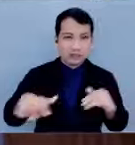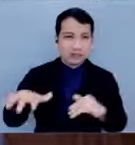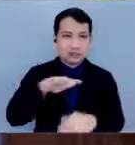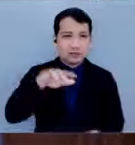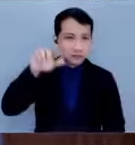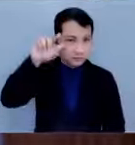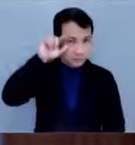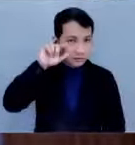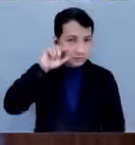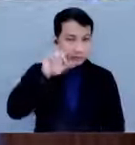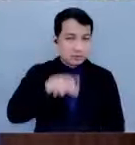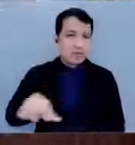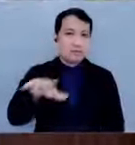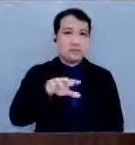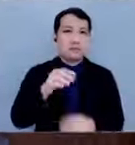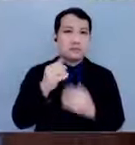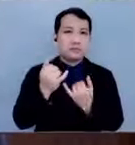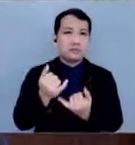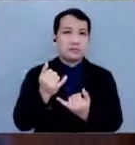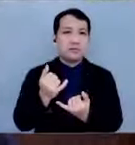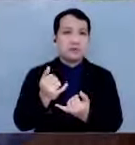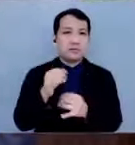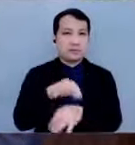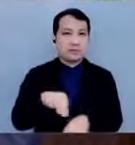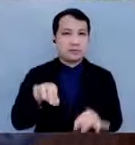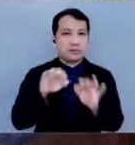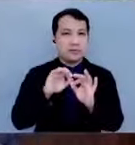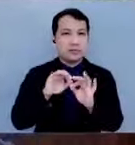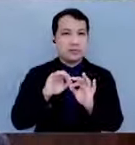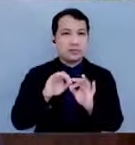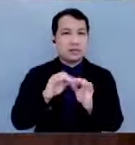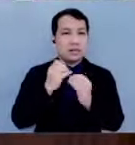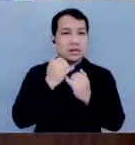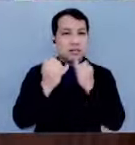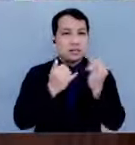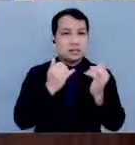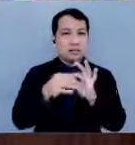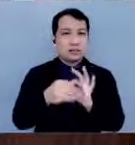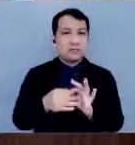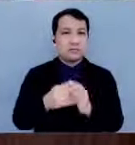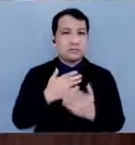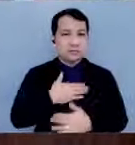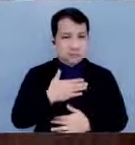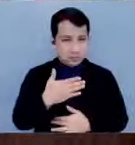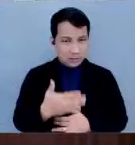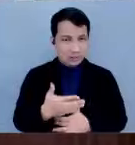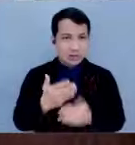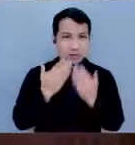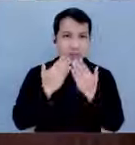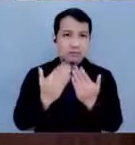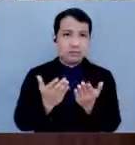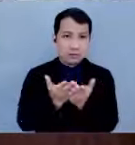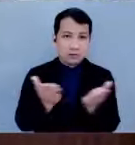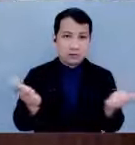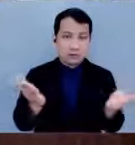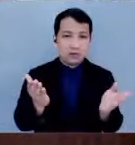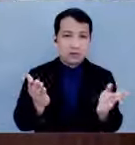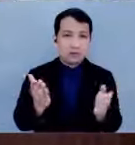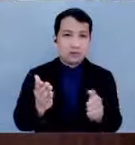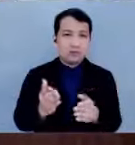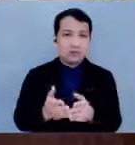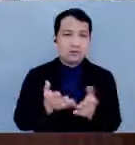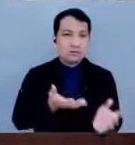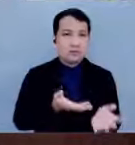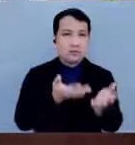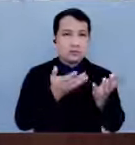shoutout din natin ngayong araw. Pero ang dapat din ipagsigawan ang ating taus-pusong pasasalamat sa lahat ng mga nakamamanghang bagay